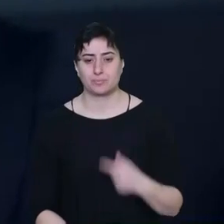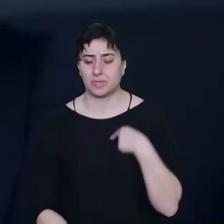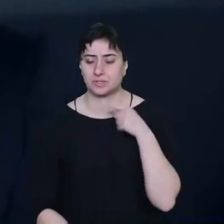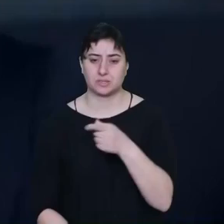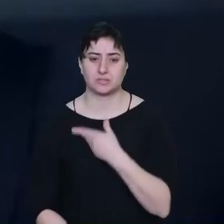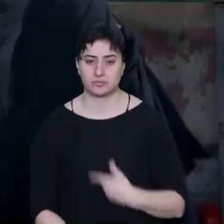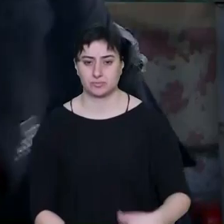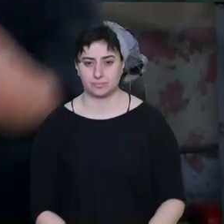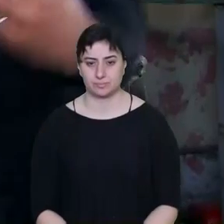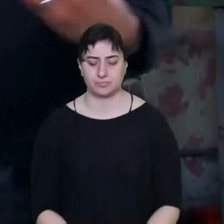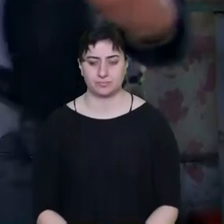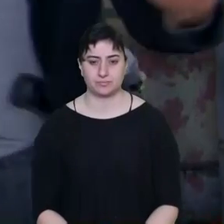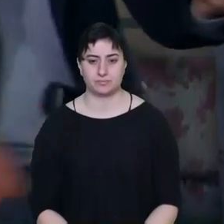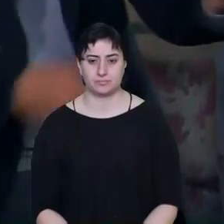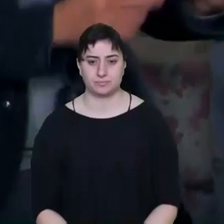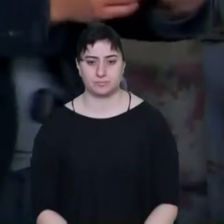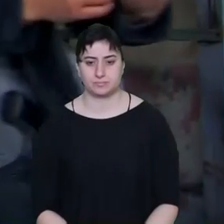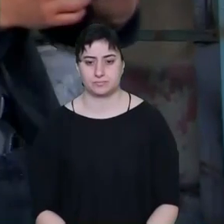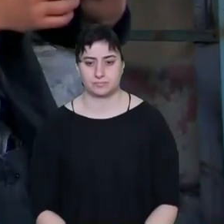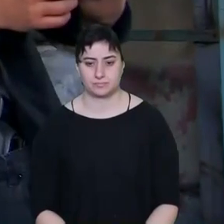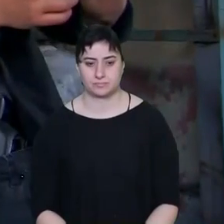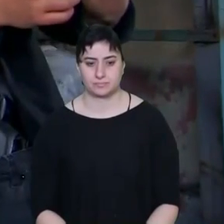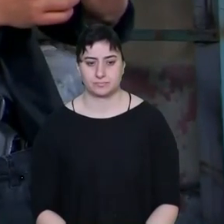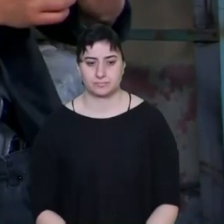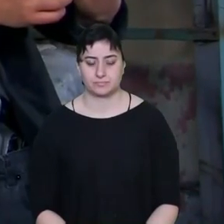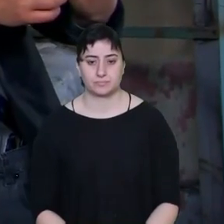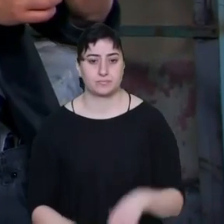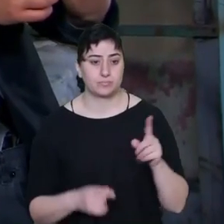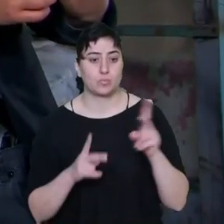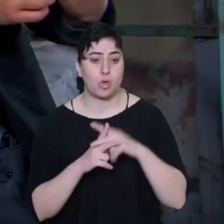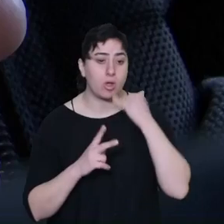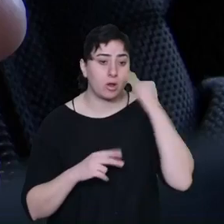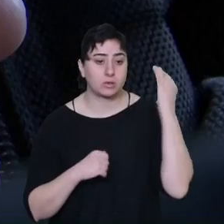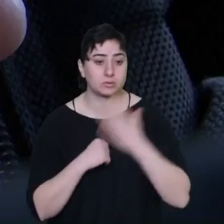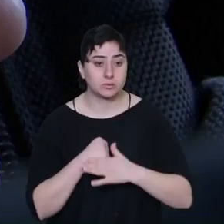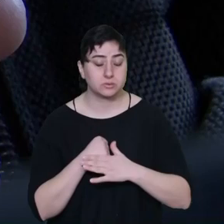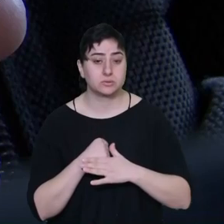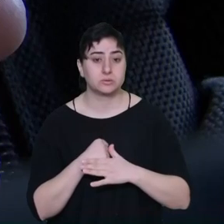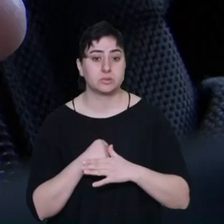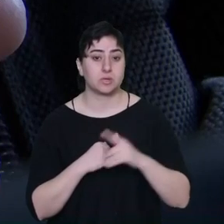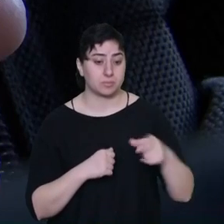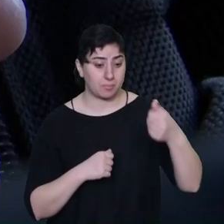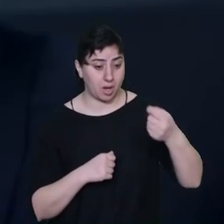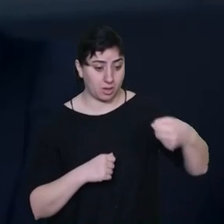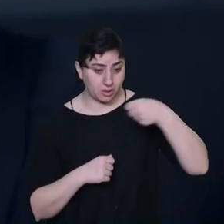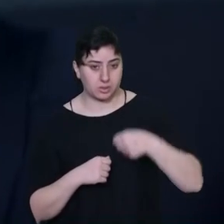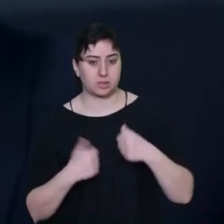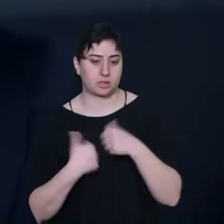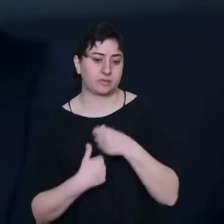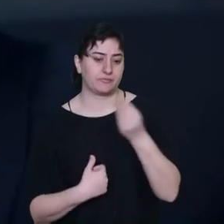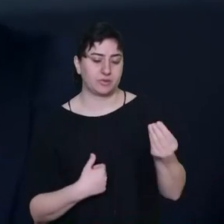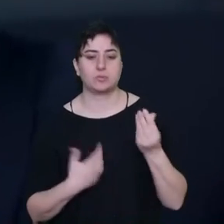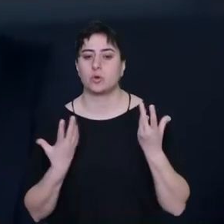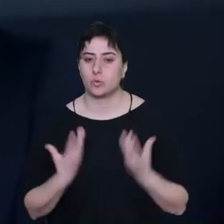Ben de seni seviyorum. Maskeli adam telefonu kendine çevirdi. Sakın polisi falan aramaya kalkma. Elimiz yere getir parayı, karını al.